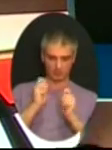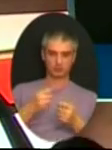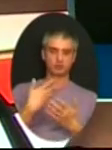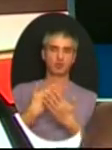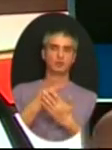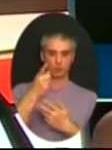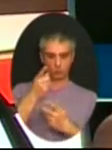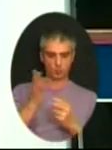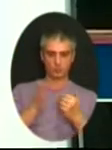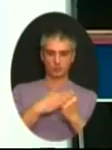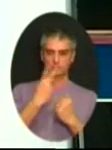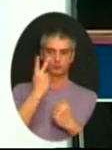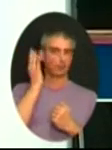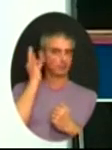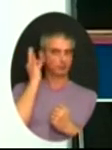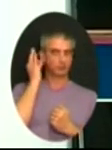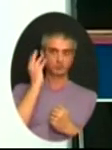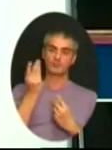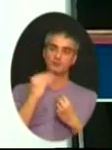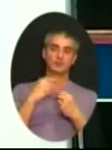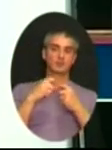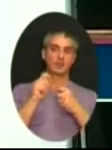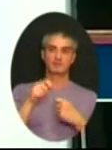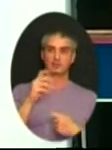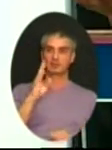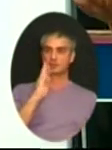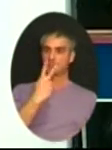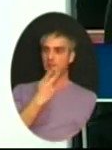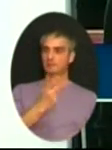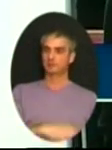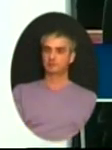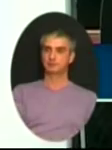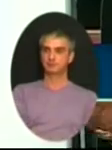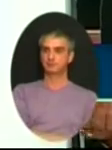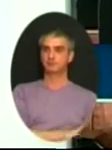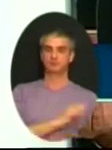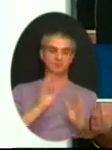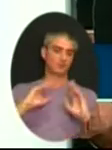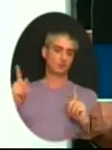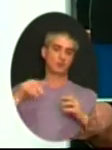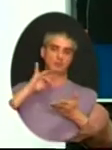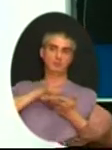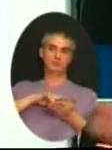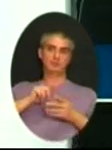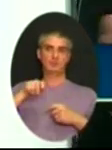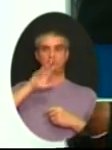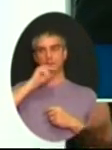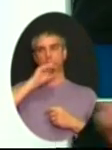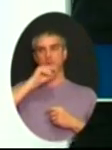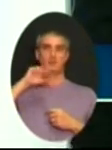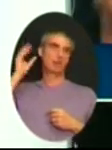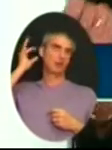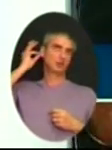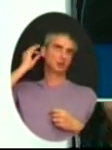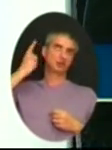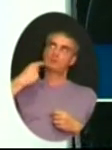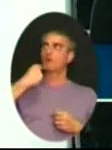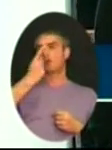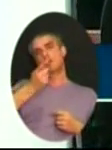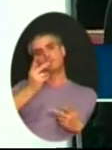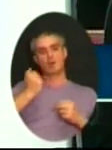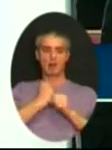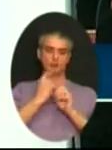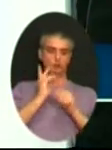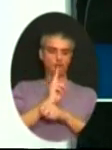פשוט ביגמיסט, והיה גם עוד חבר כנסת ביגמיסט בכנסת. אבל איך? והם יושבים בכנסת, ומדברים על נשים, ומטיפים